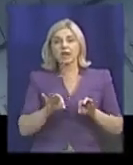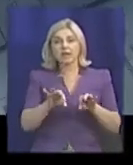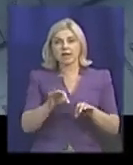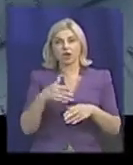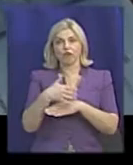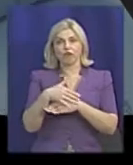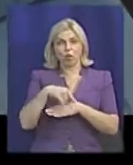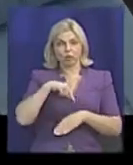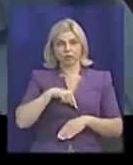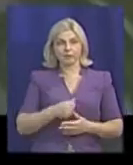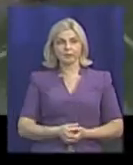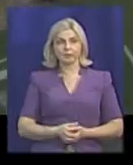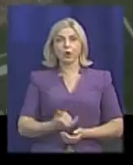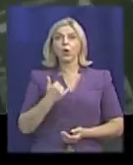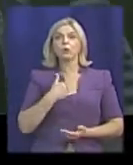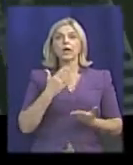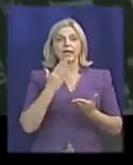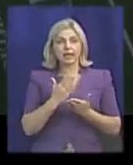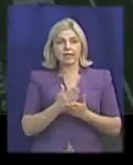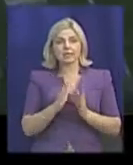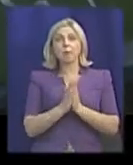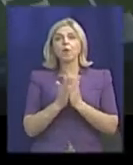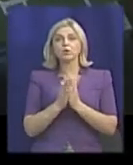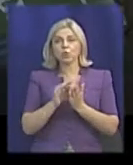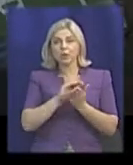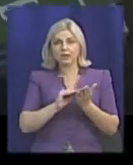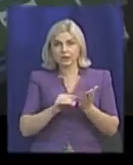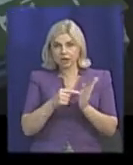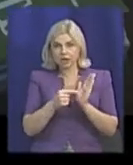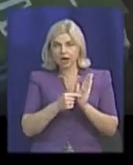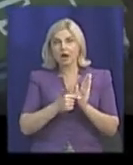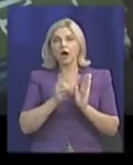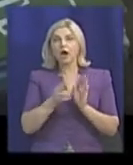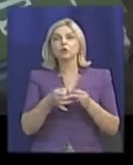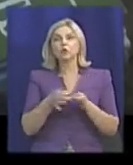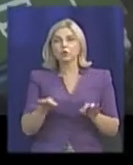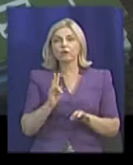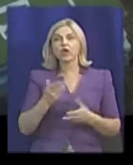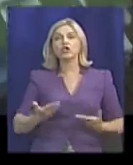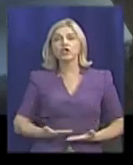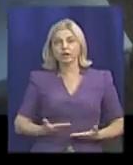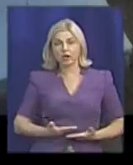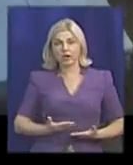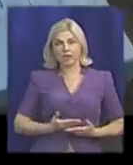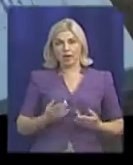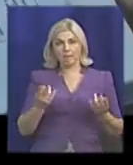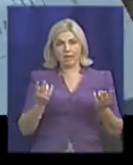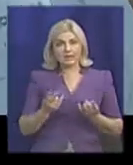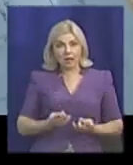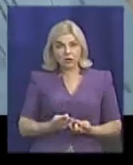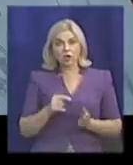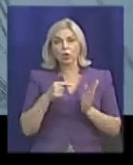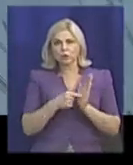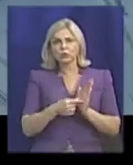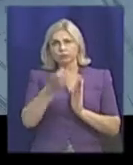нас є такий пособничок по доступності, доступність до об'єктів та житлового та громадського призначення. І тут